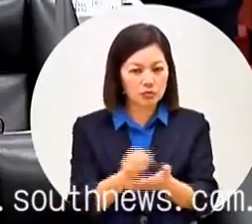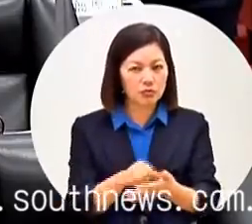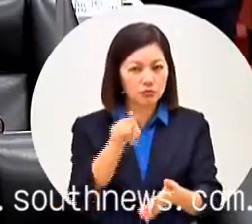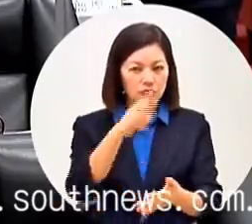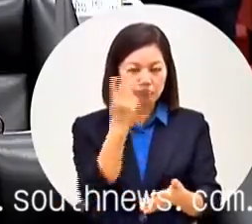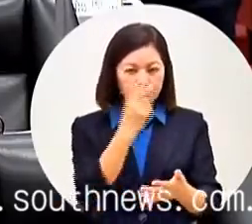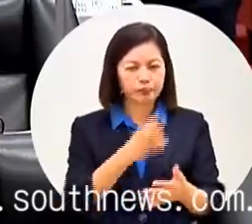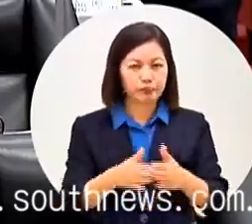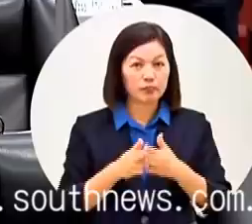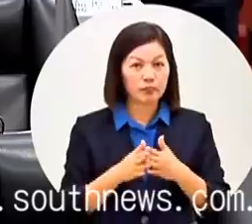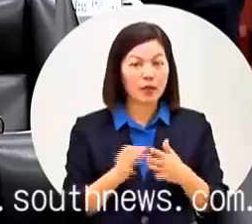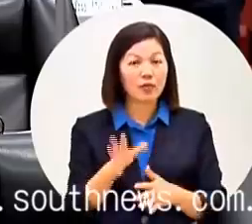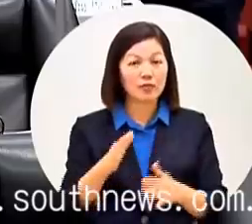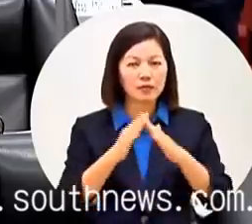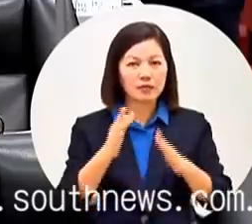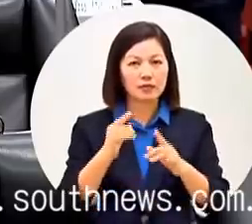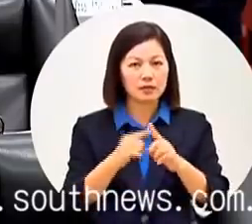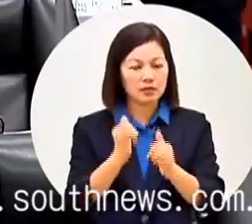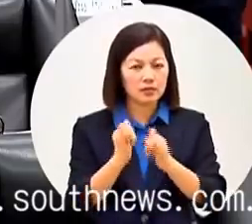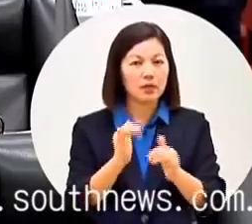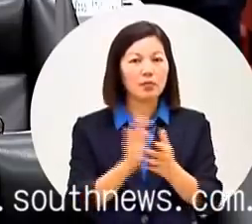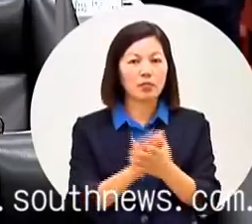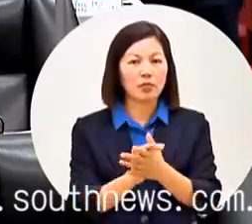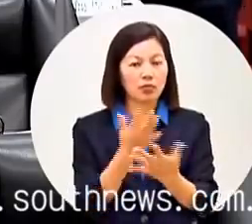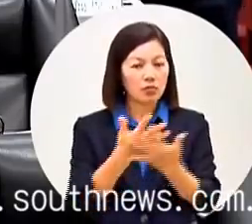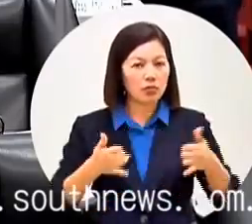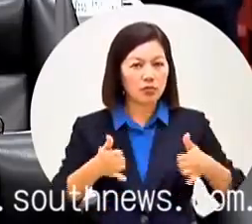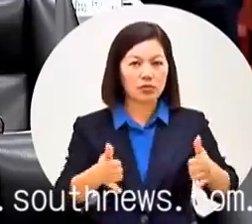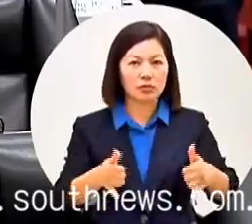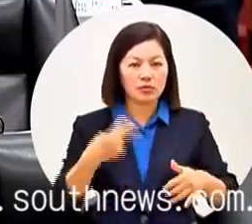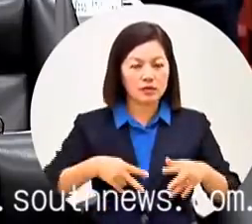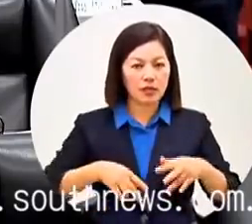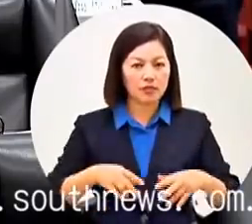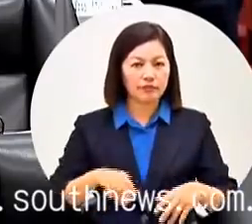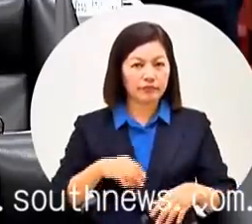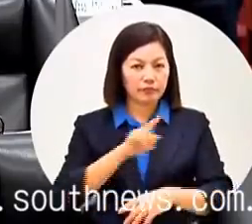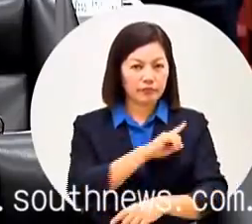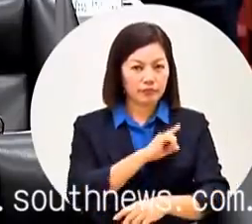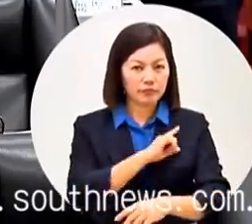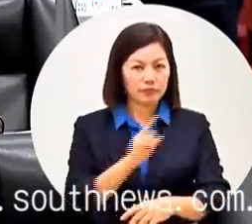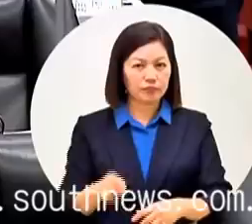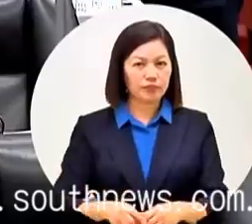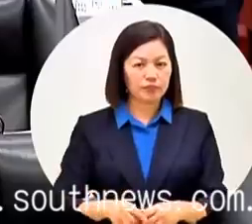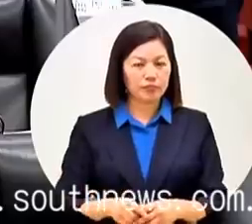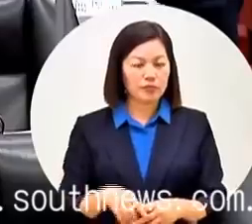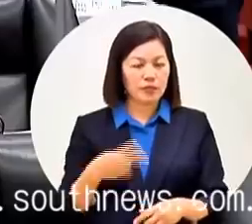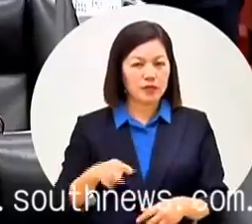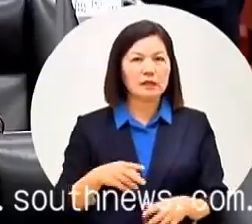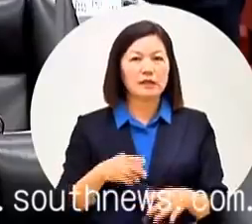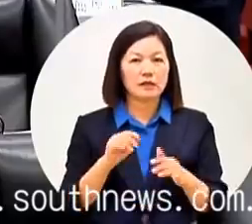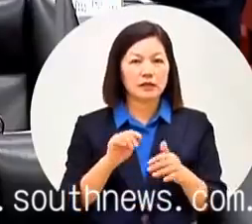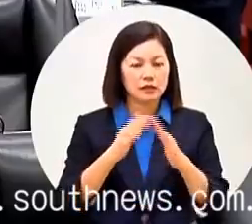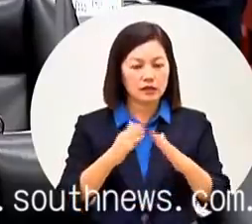么多市民朋友透过网络、透过行动，要非常多的市议员在议